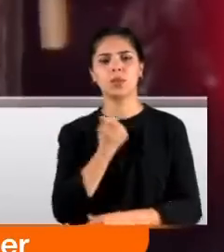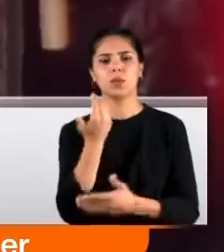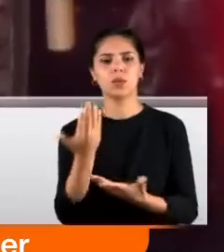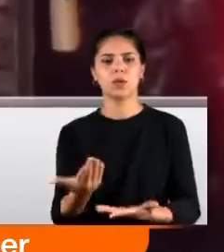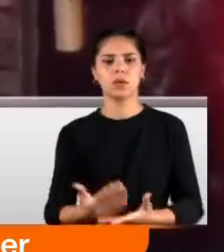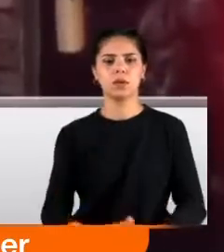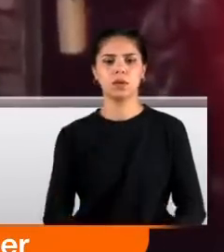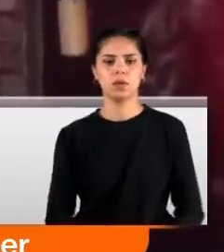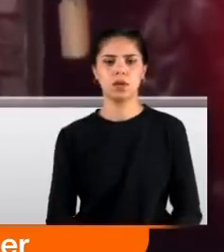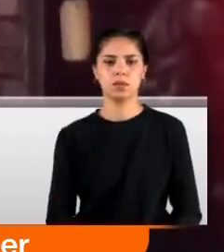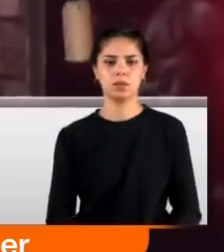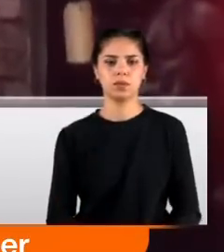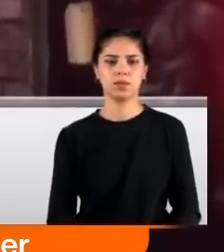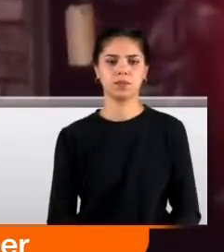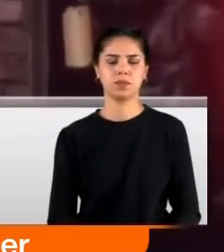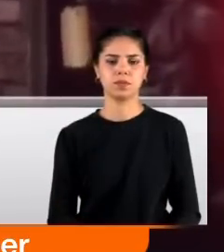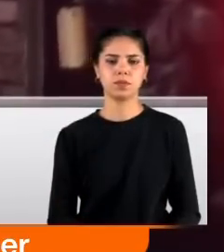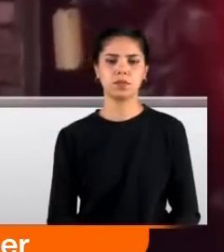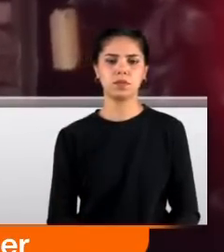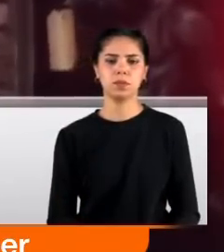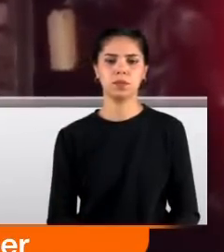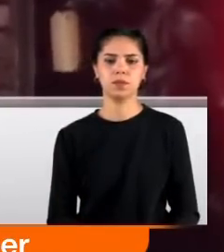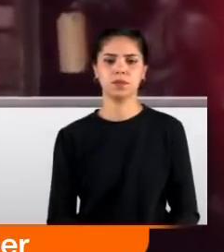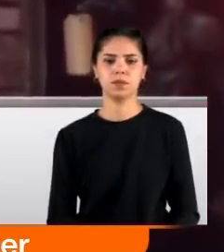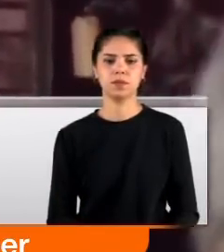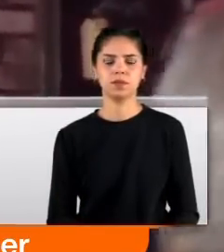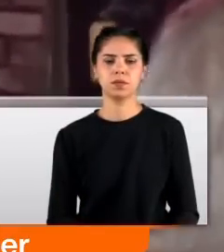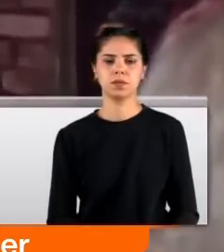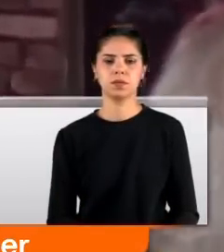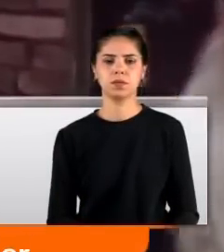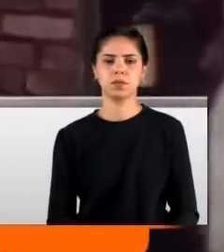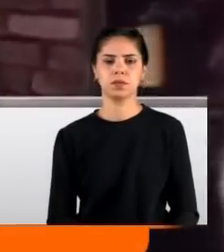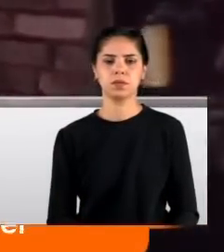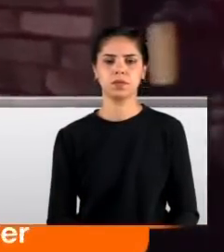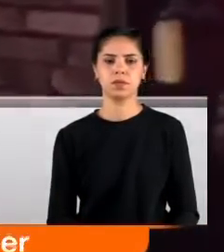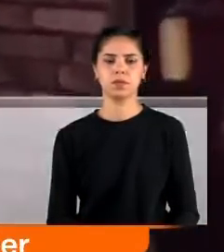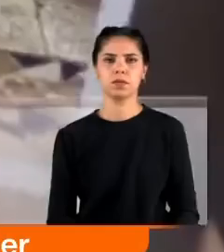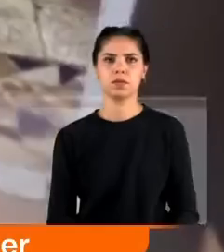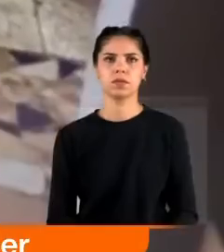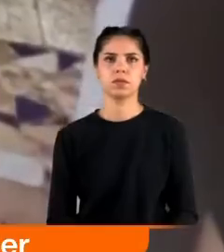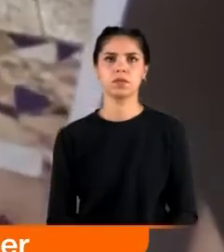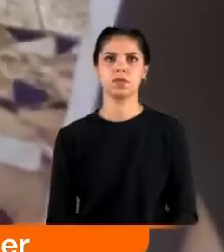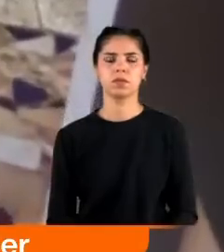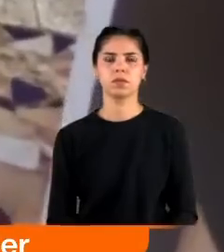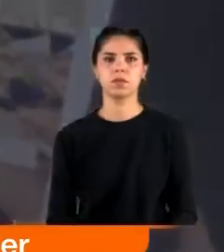Yolu yükselttiniz. Yıllardır biz burada esnafız. İki oldu siz bu yolu yaptıktan sonra bizim dükkanlarımıza su basıyor.